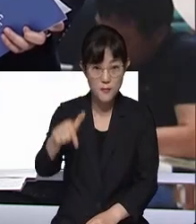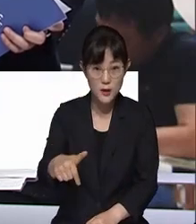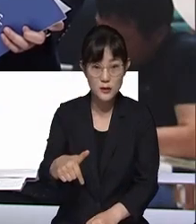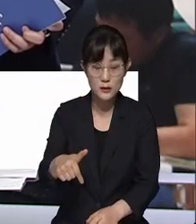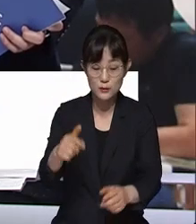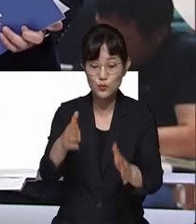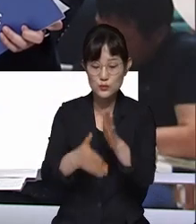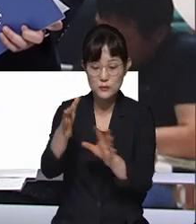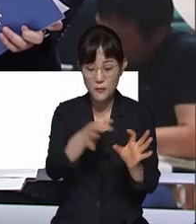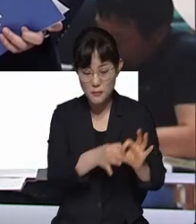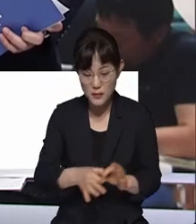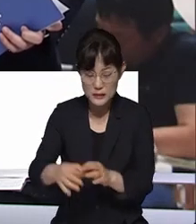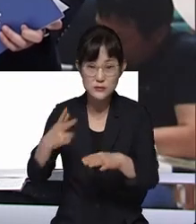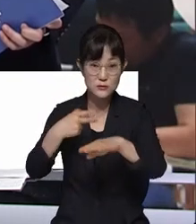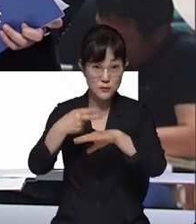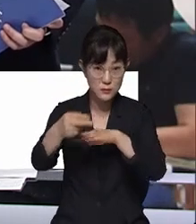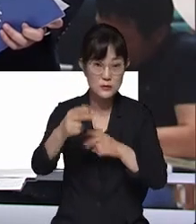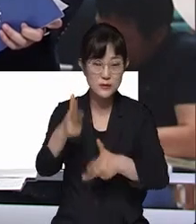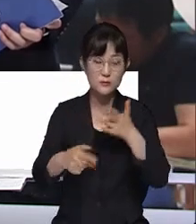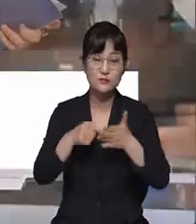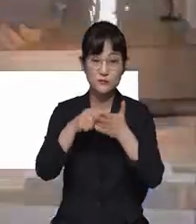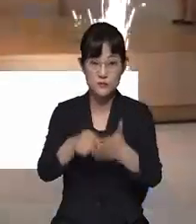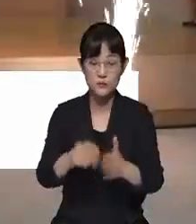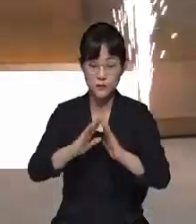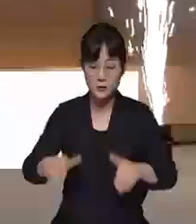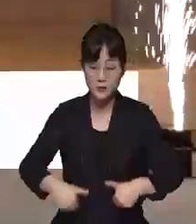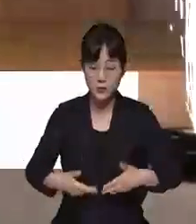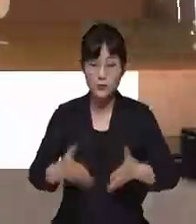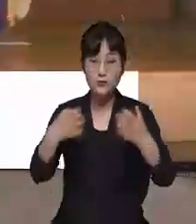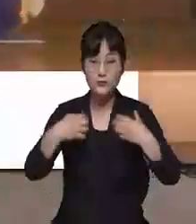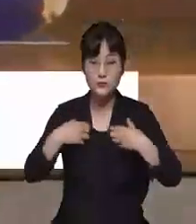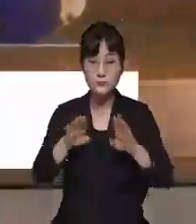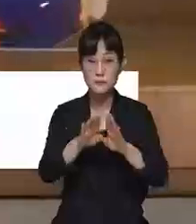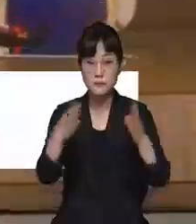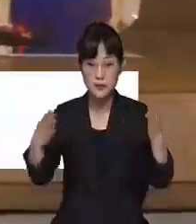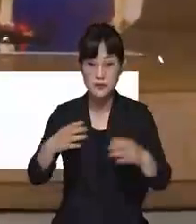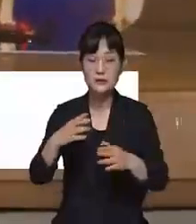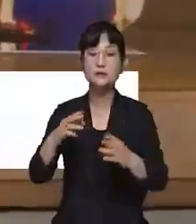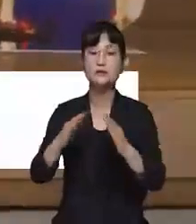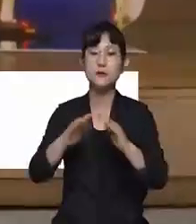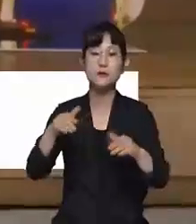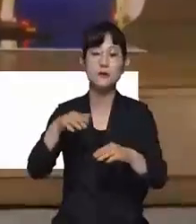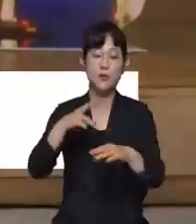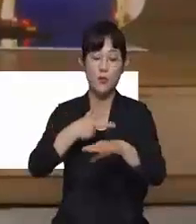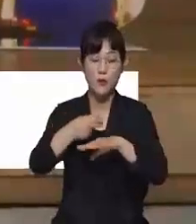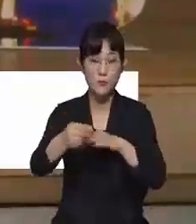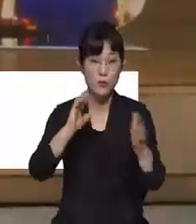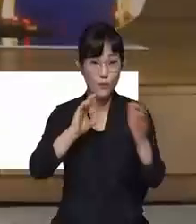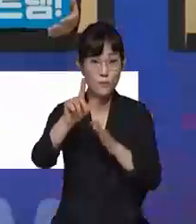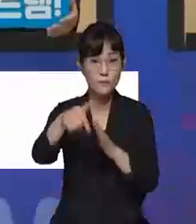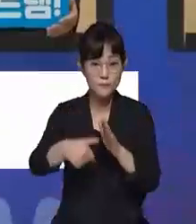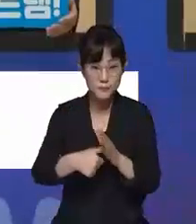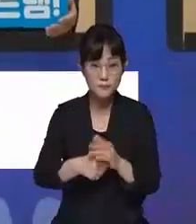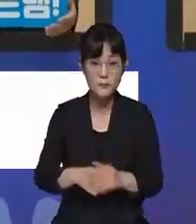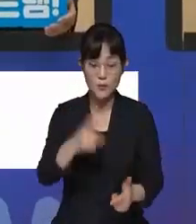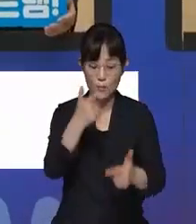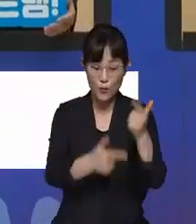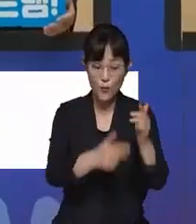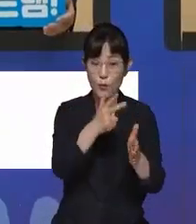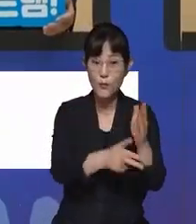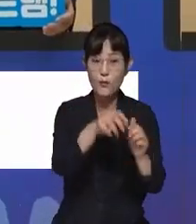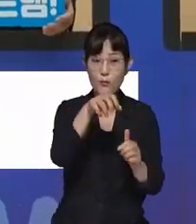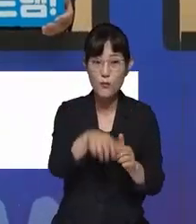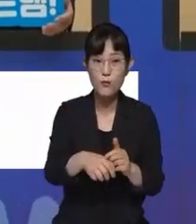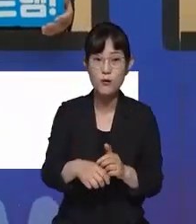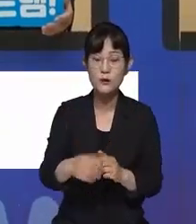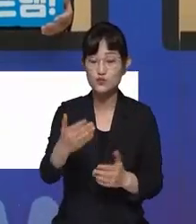트램으로 잇는 사업이 본격 추진됩니다. 전남도청에서 개최된 전남형 트램 사업 추진을 위한 토론회에서는 목포역과